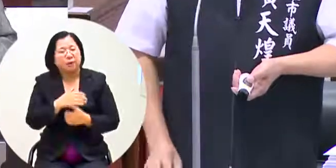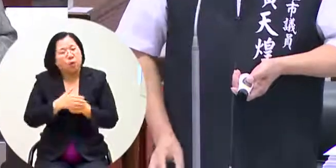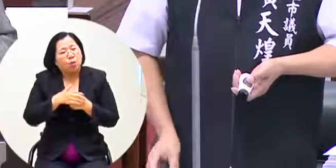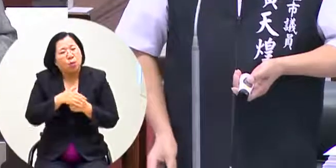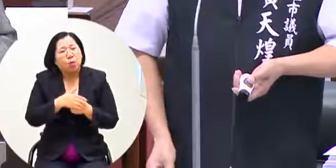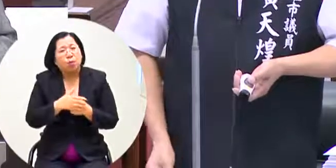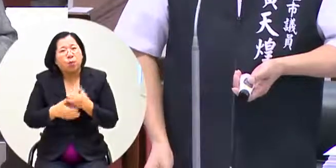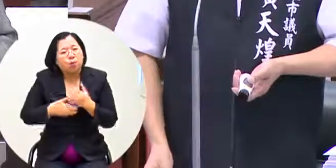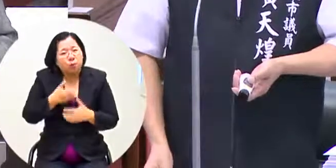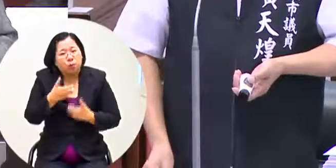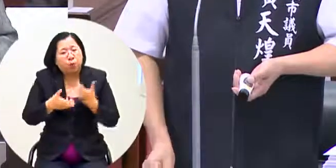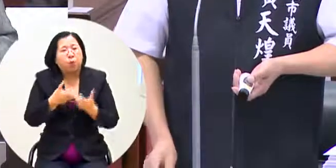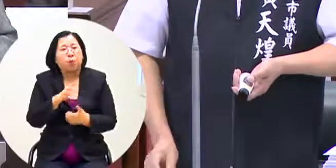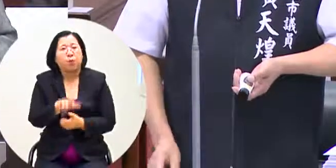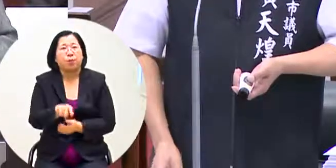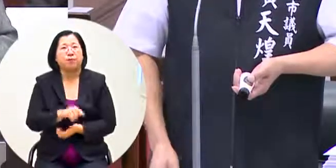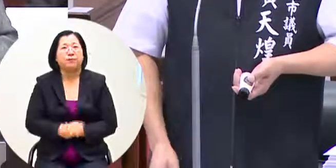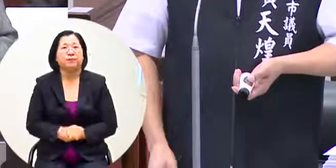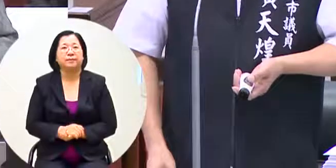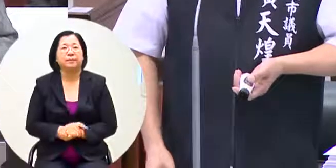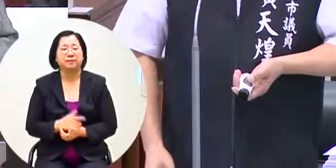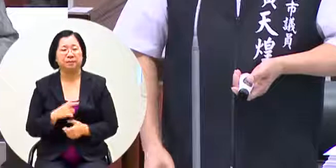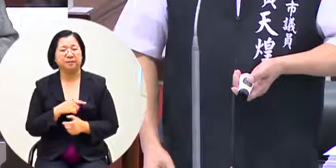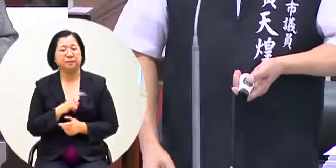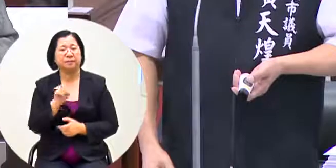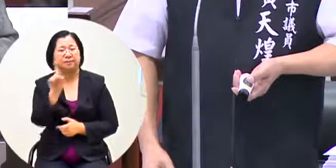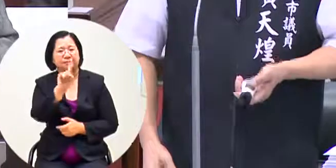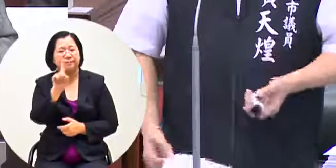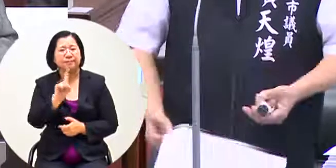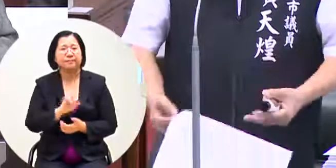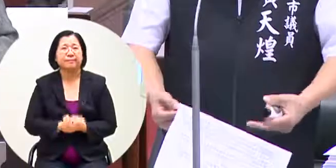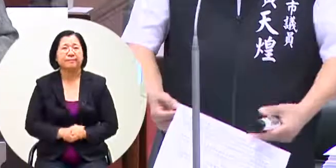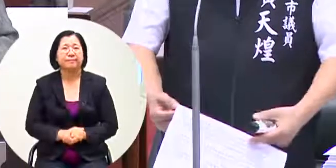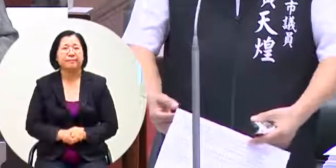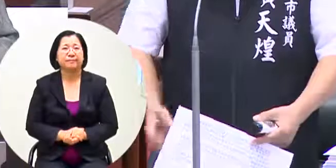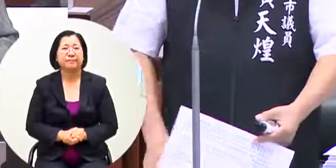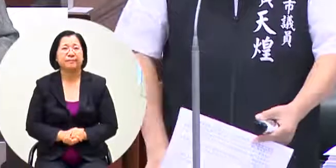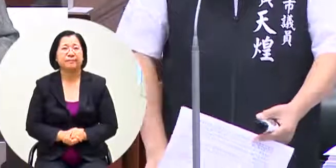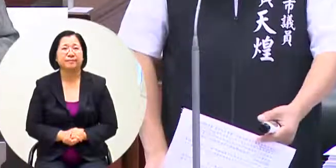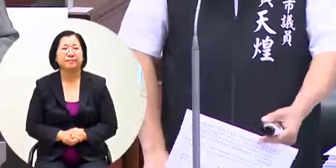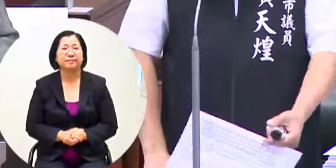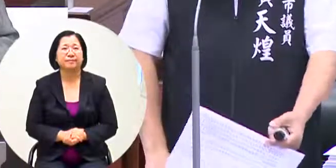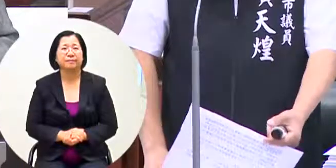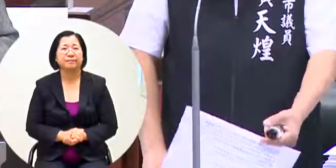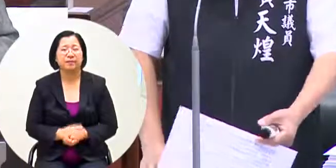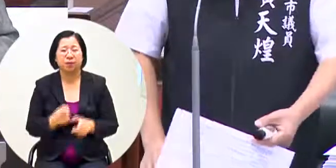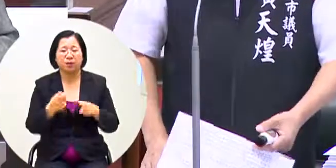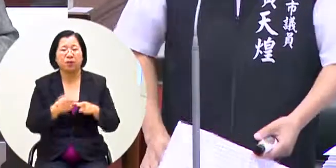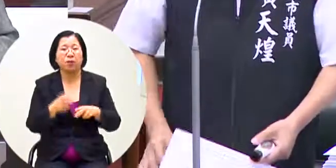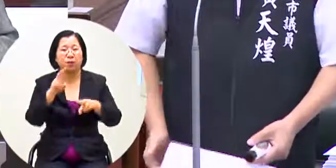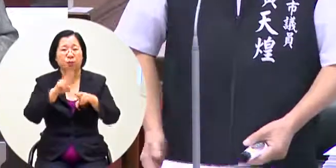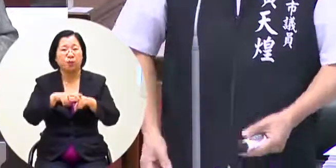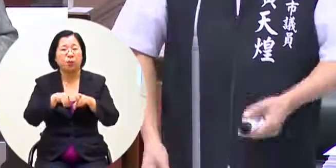大？就是讲要安怎，迄个所有托公共，迄个幼儿、